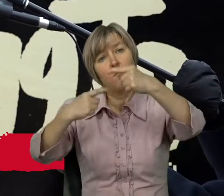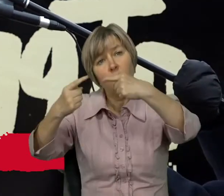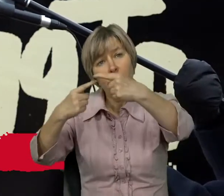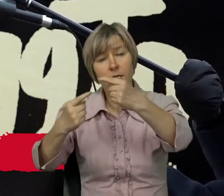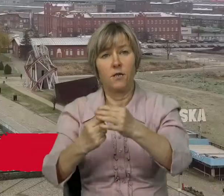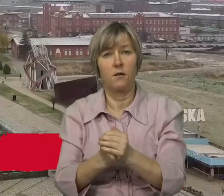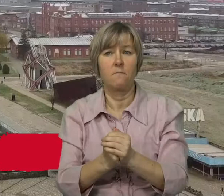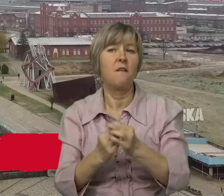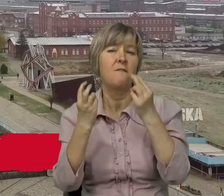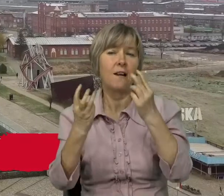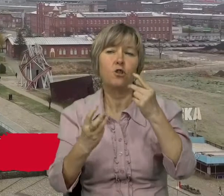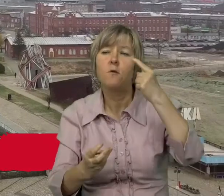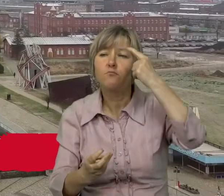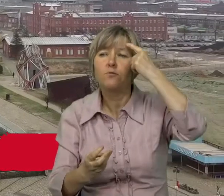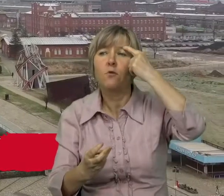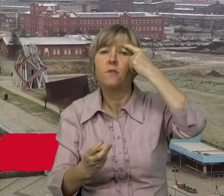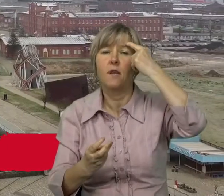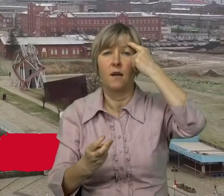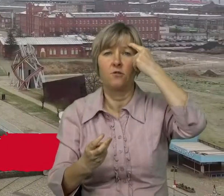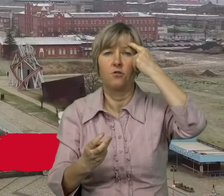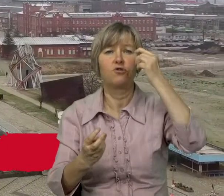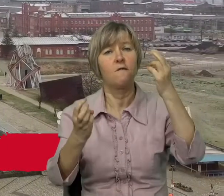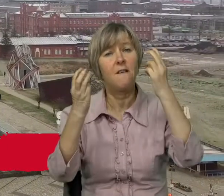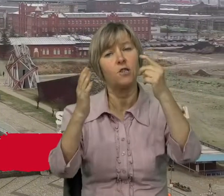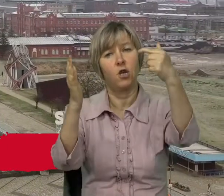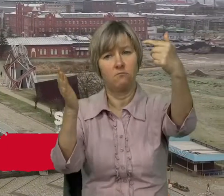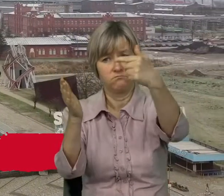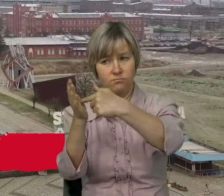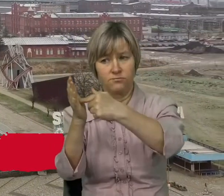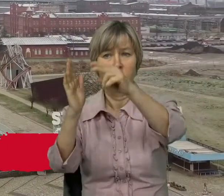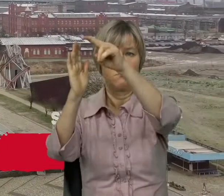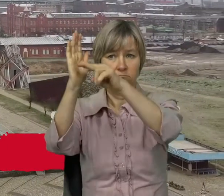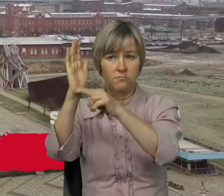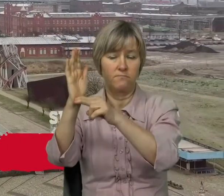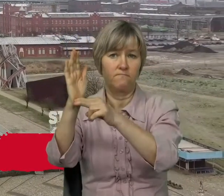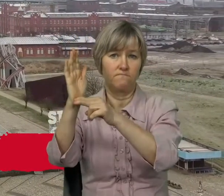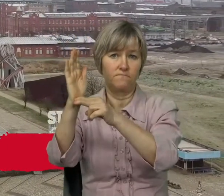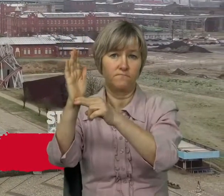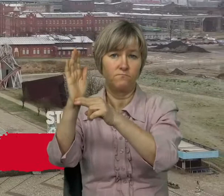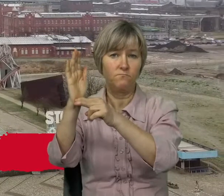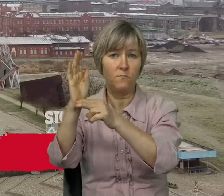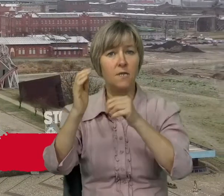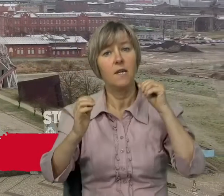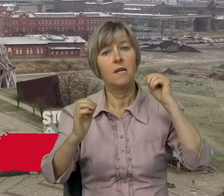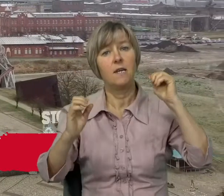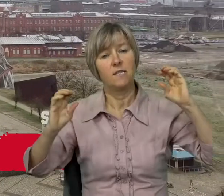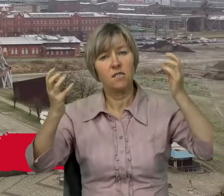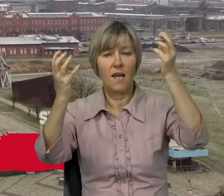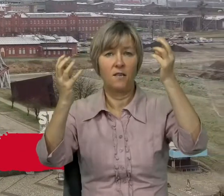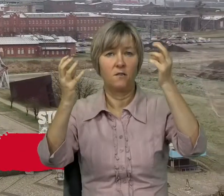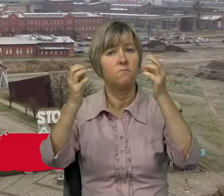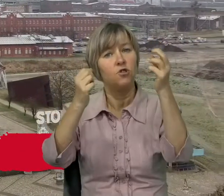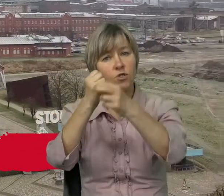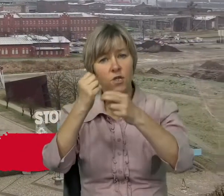przypominać, że jednym z najważniejszych postulatów zgłaszanych podczas strajków sierpniowych była